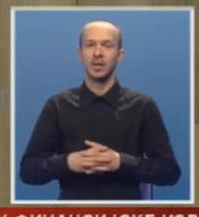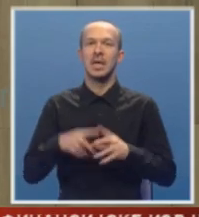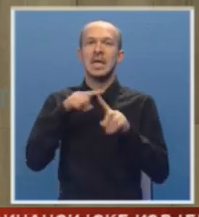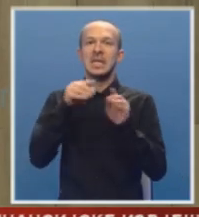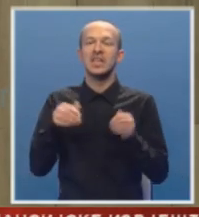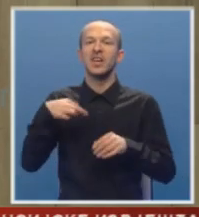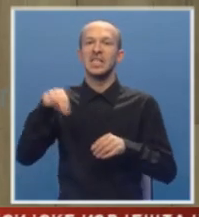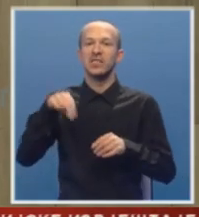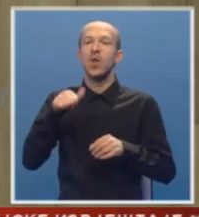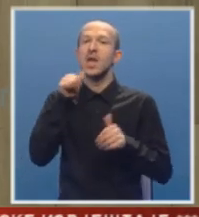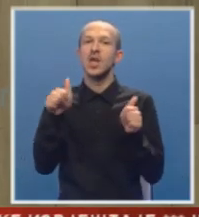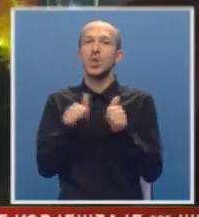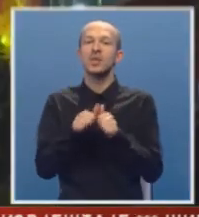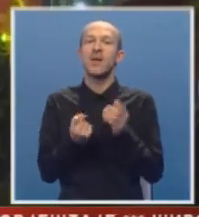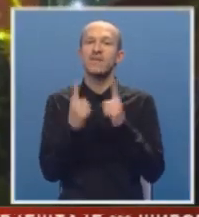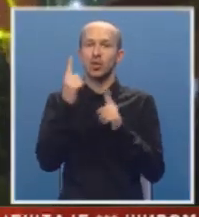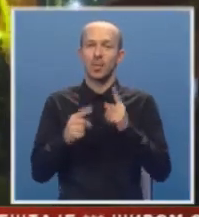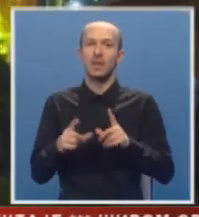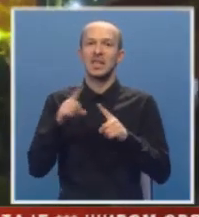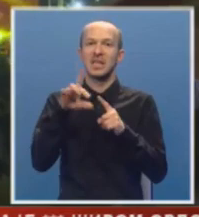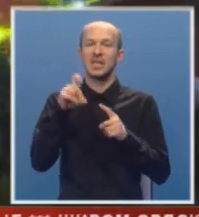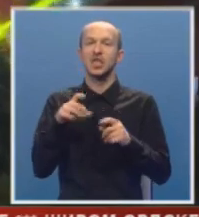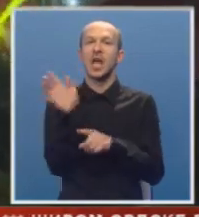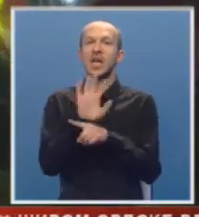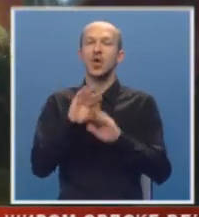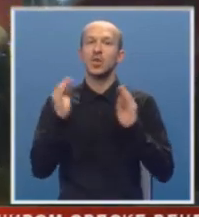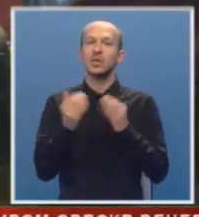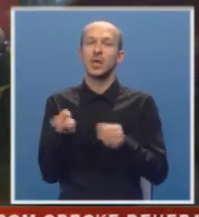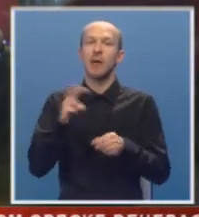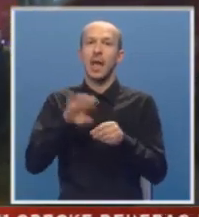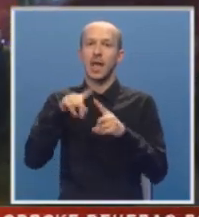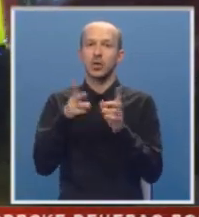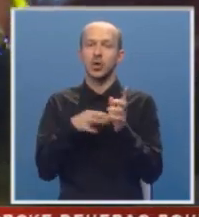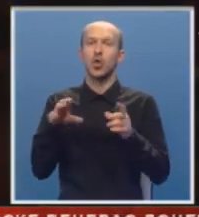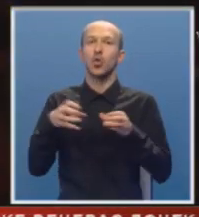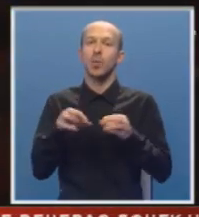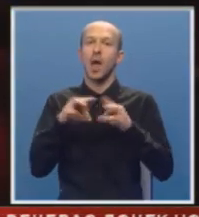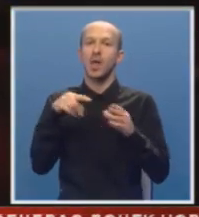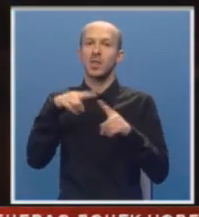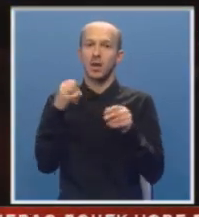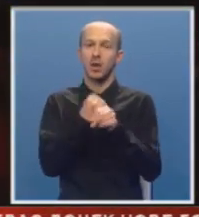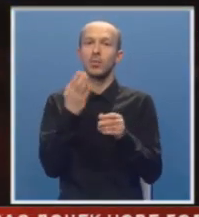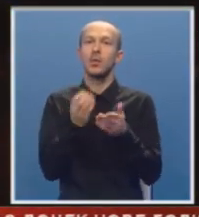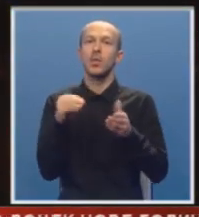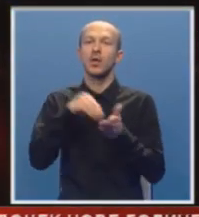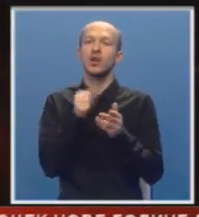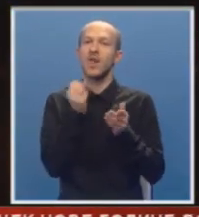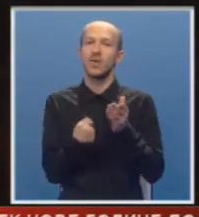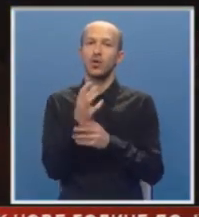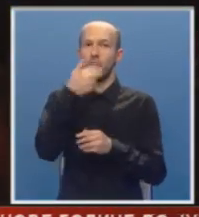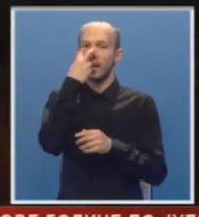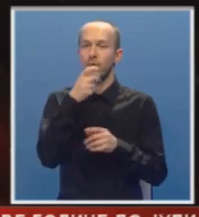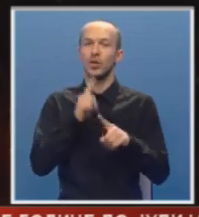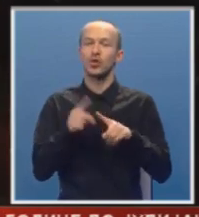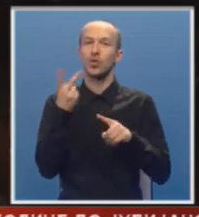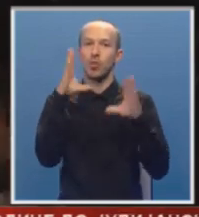crkvenih zvona i uz vatromet. U Tesličkoj kinosali nastupaće etnogrupa Traga. Na trgu će biti upriličen vatromet. U Prnjavoru će